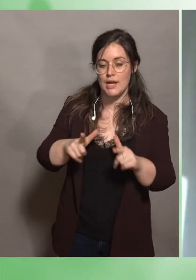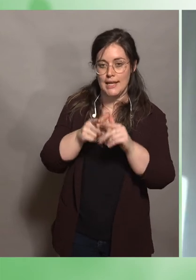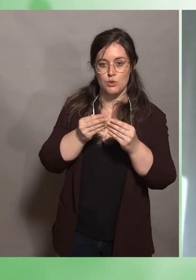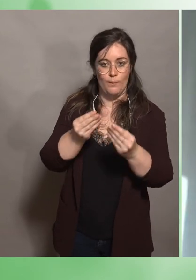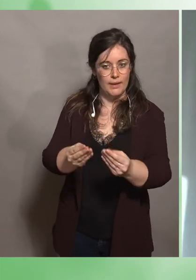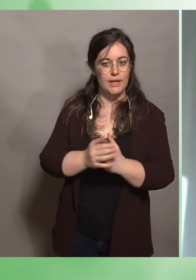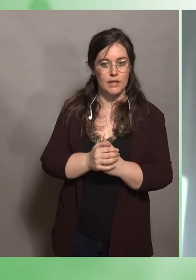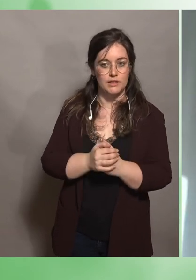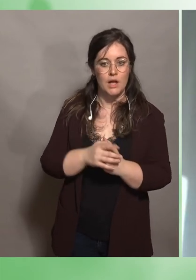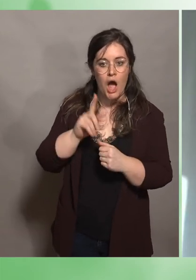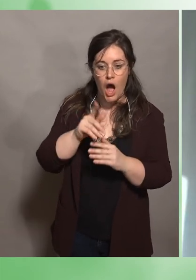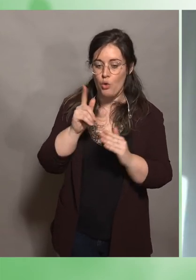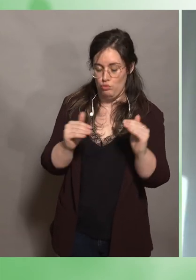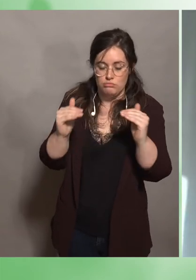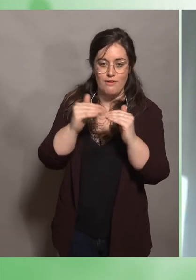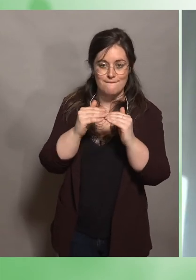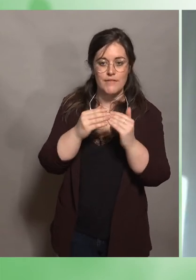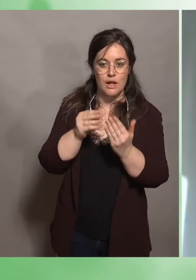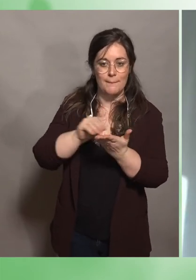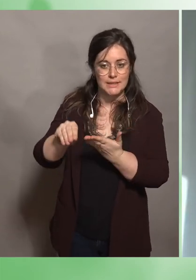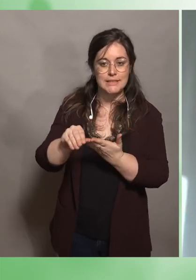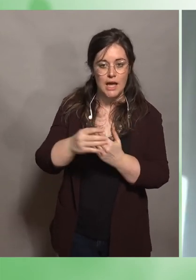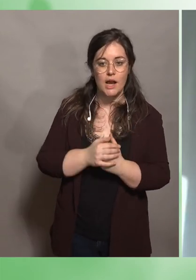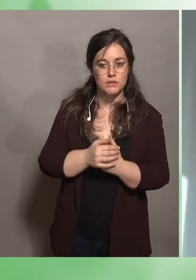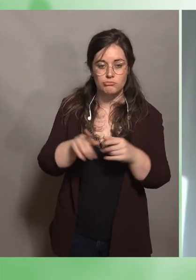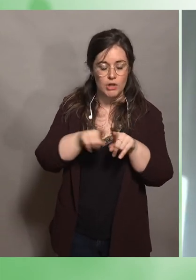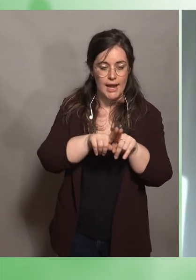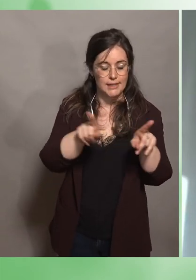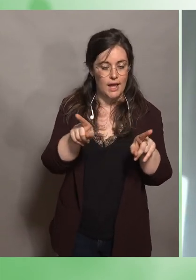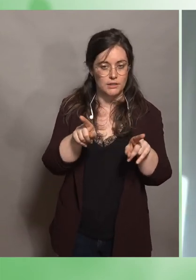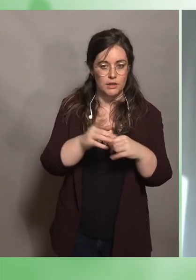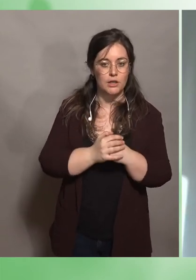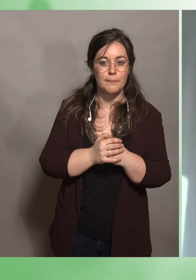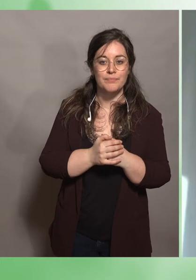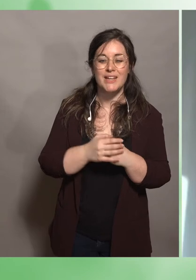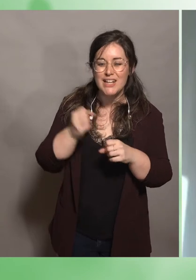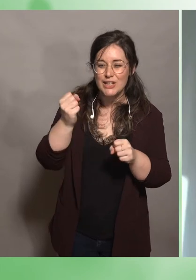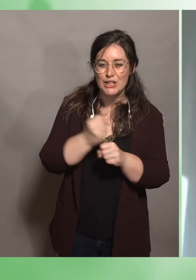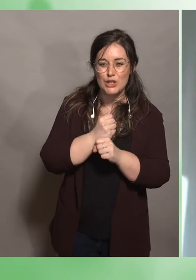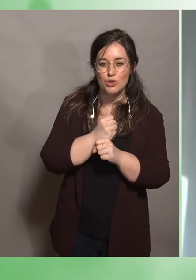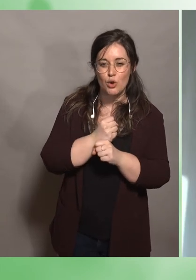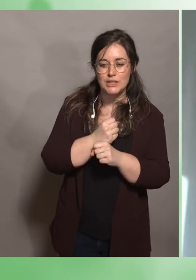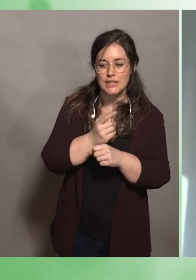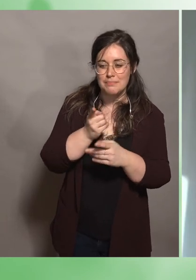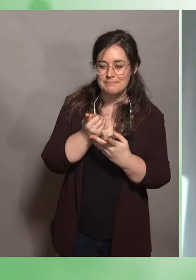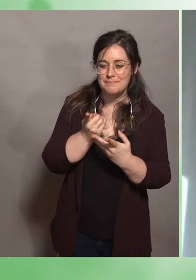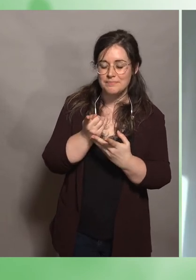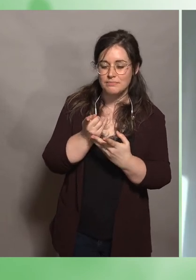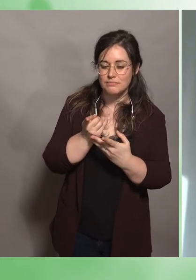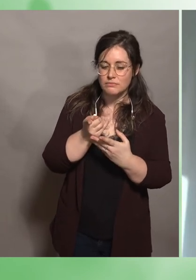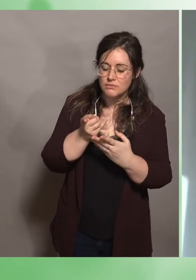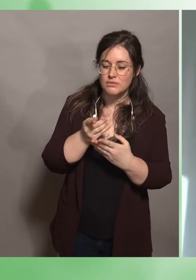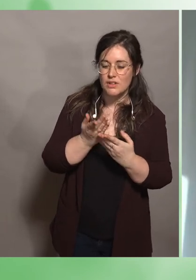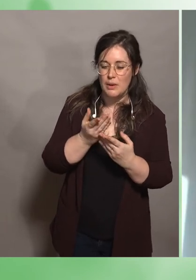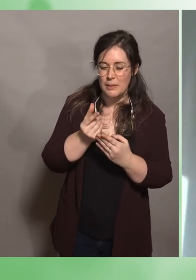dafür genauso fair entlohnt und bezahlt wie alle anderen. Und trotzdem sind sie ein Stück weit dankbar,